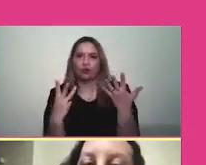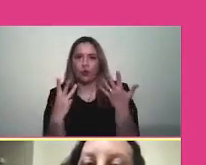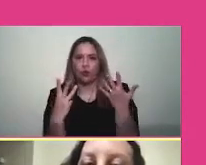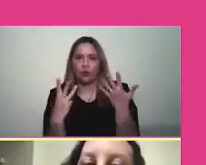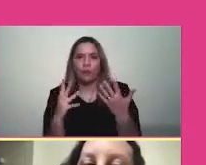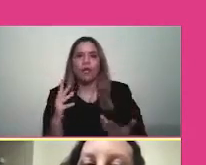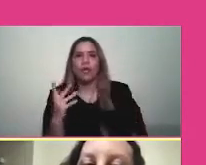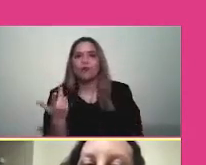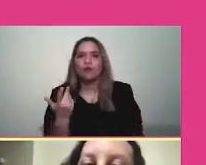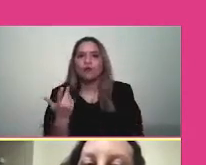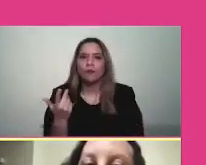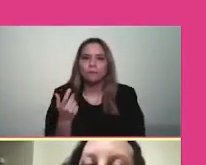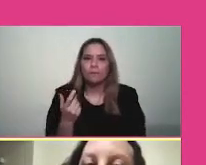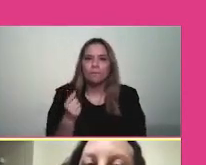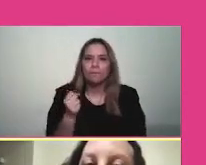Να πάμε να βρούμε αυτό εδώ το μηνοταυράκι?